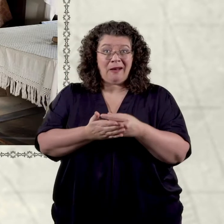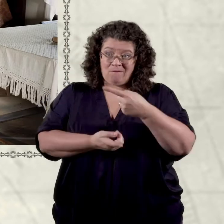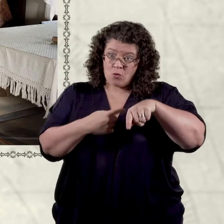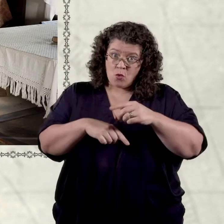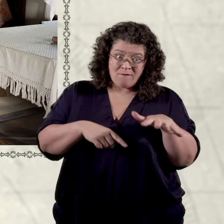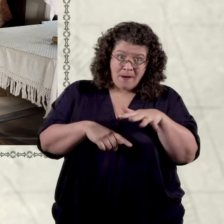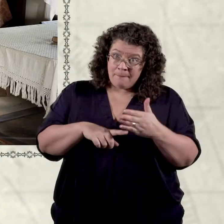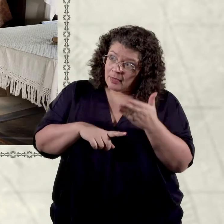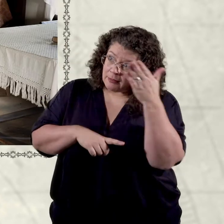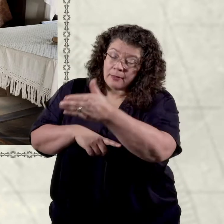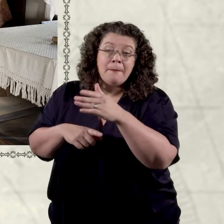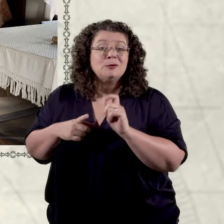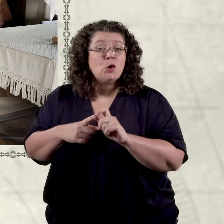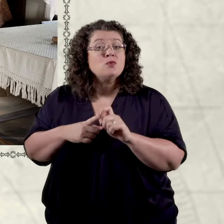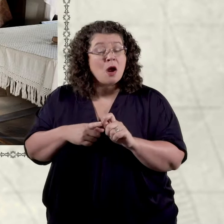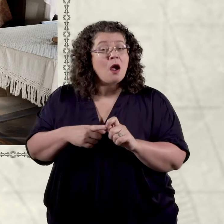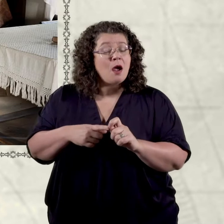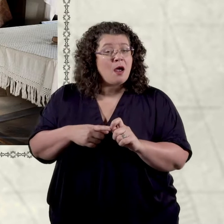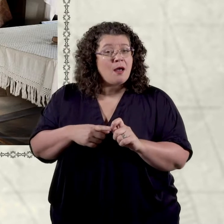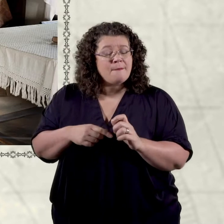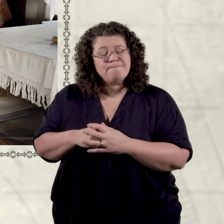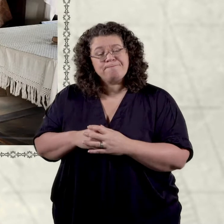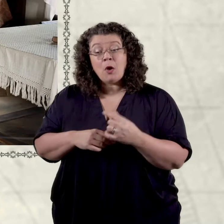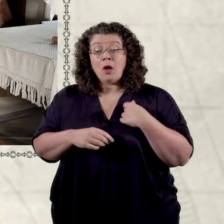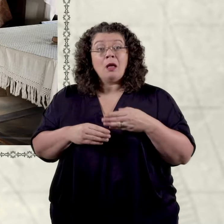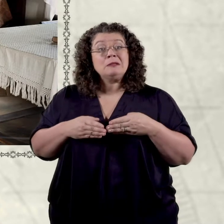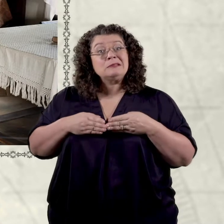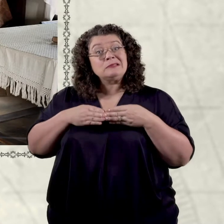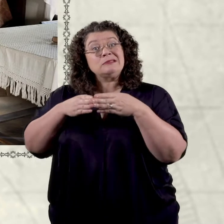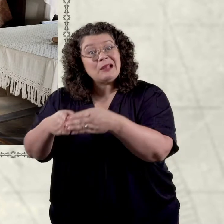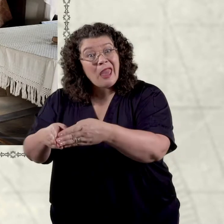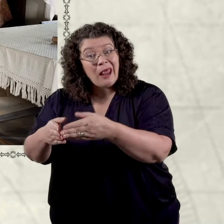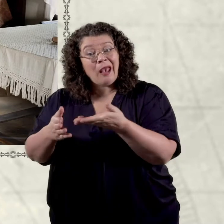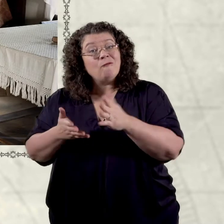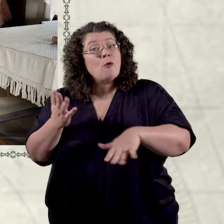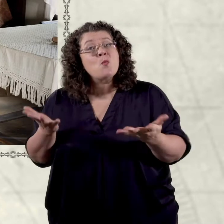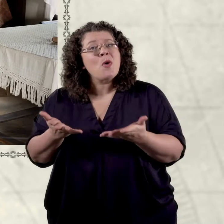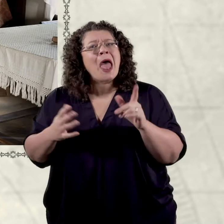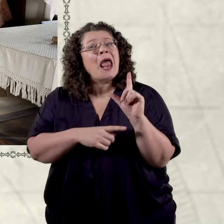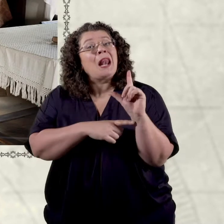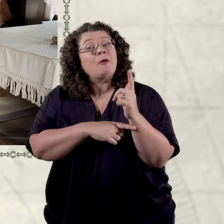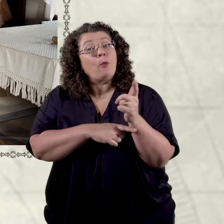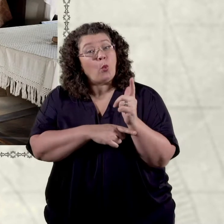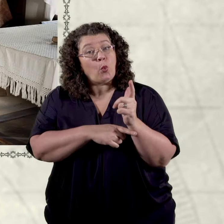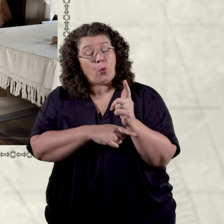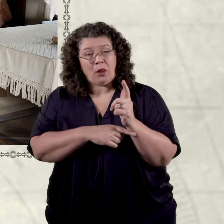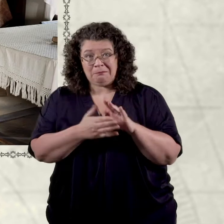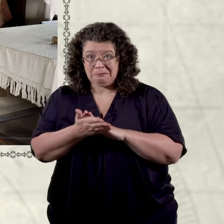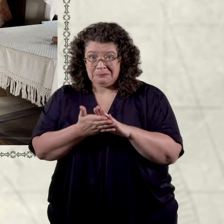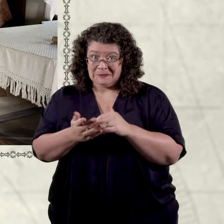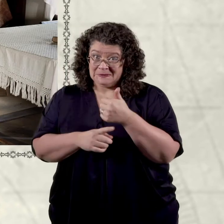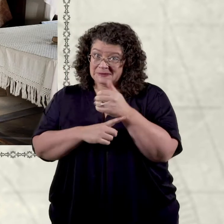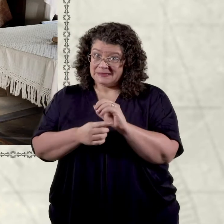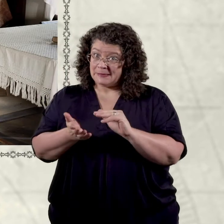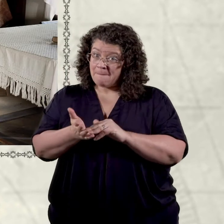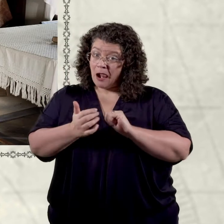ta. Da ni'n hwylio i Patagonia o harbwr Lerpwl sy'n rhyw 60 milltir i